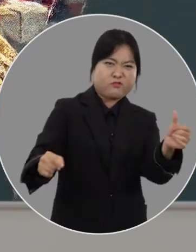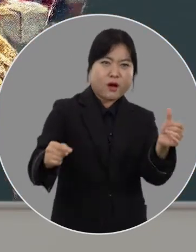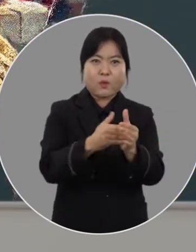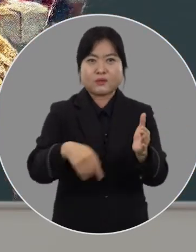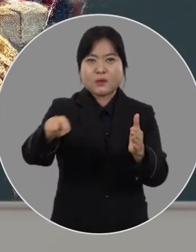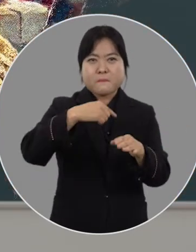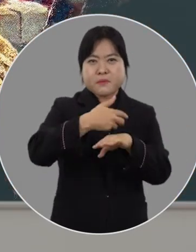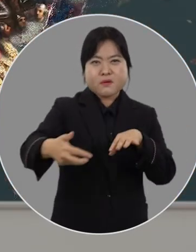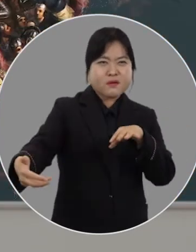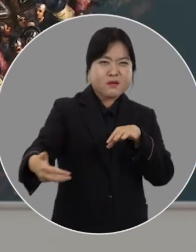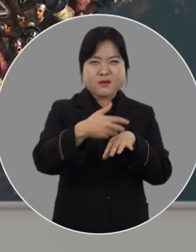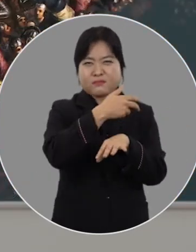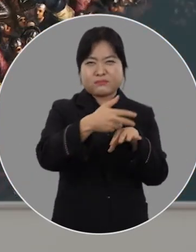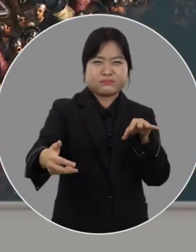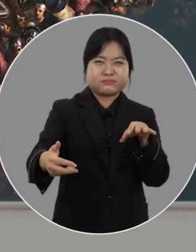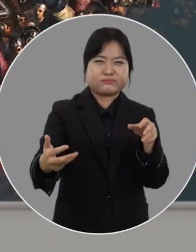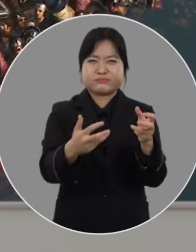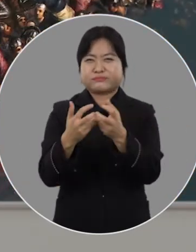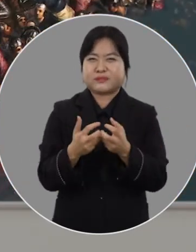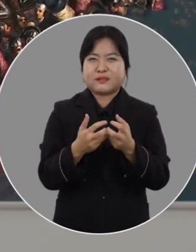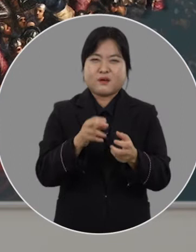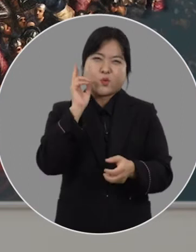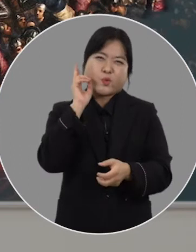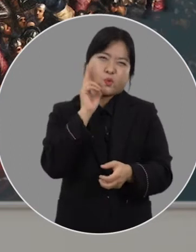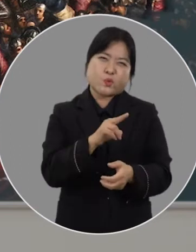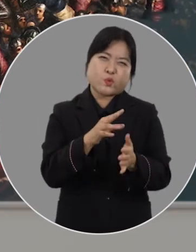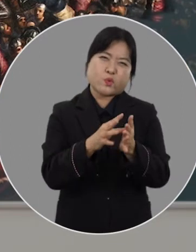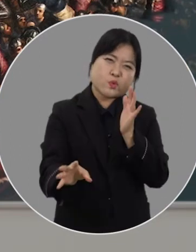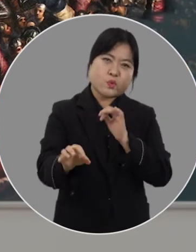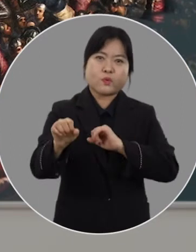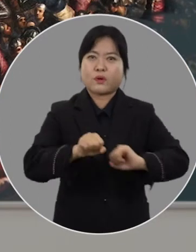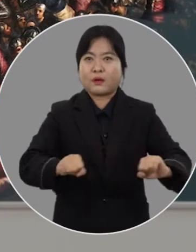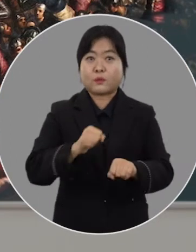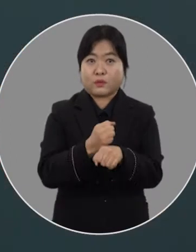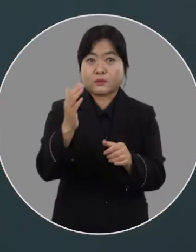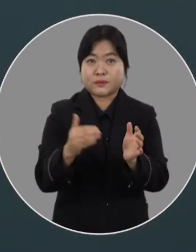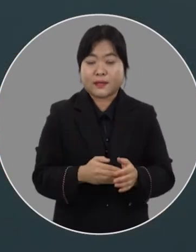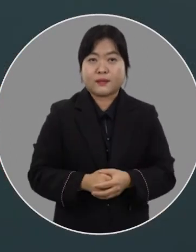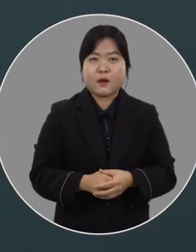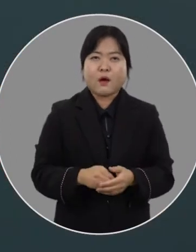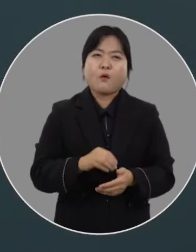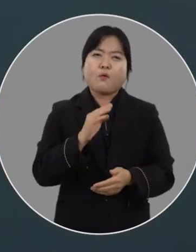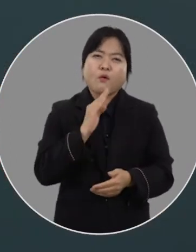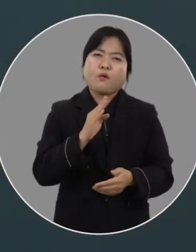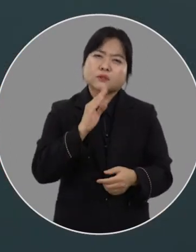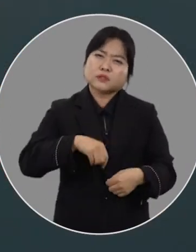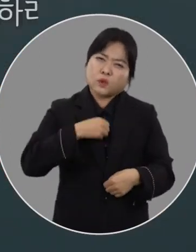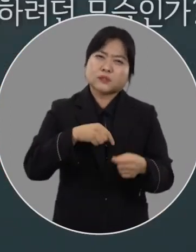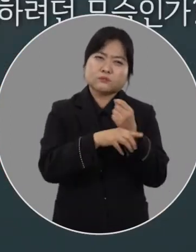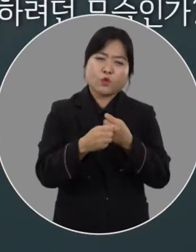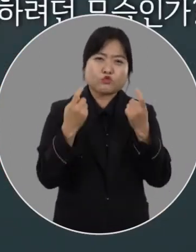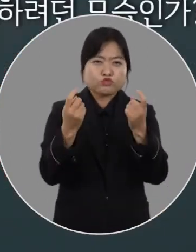살육하고 그곳에 피로 가득 찬 잔혹한 행위들을 저지르게 되었습니다. 과연 진정한